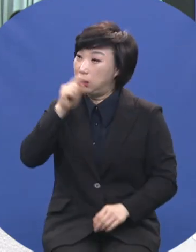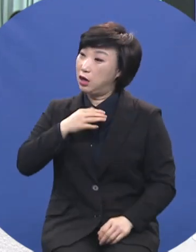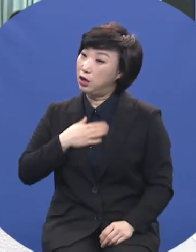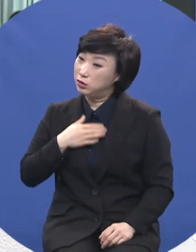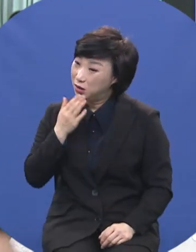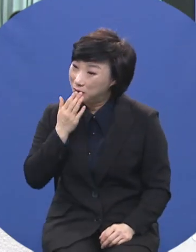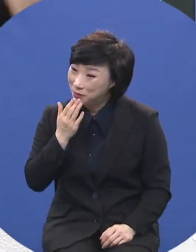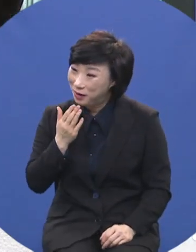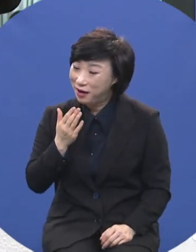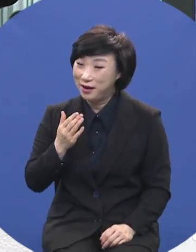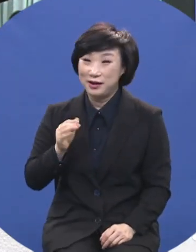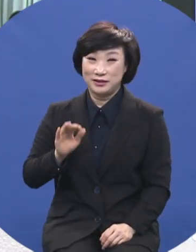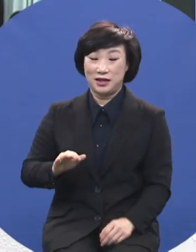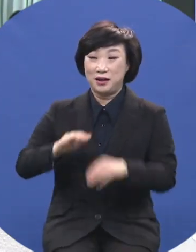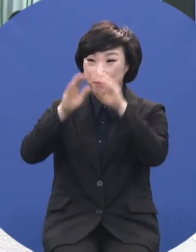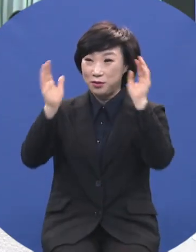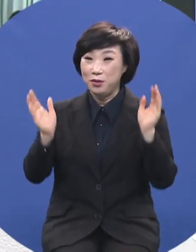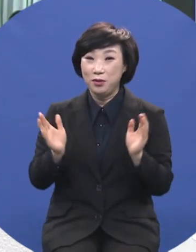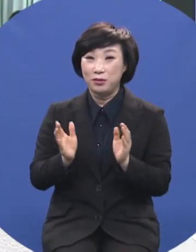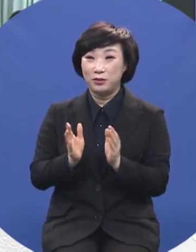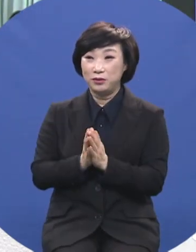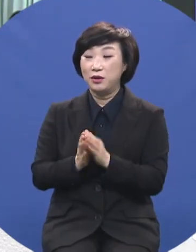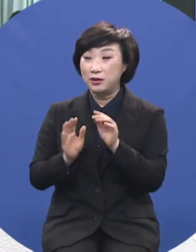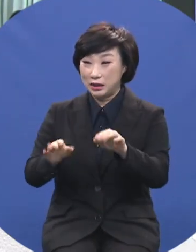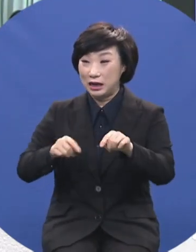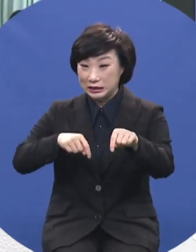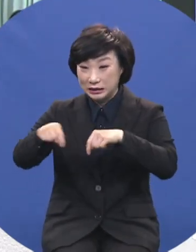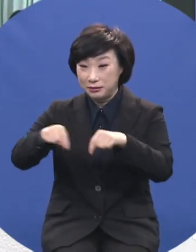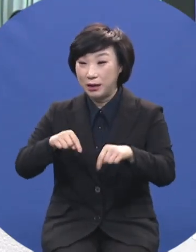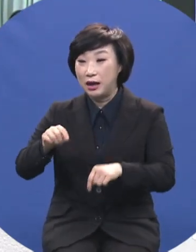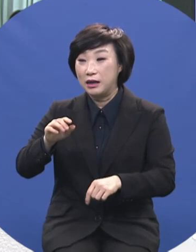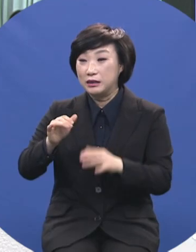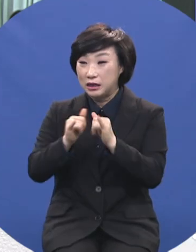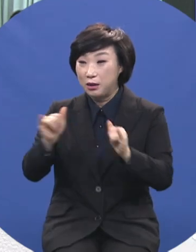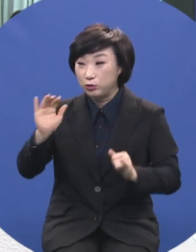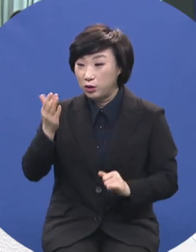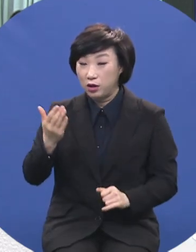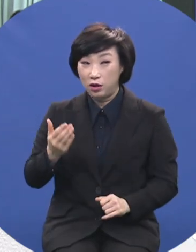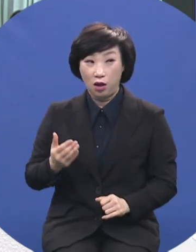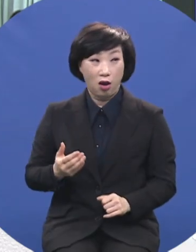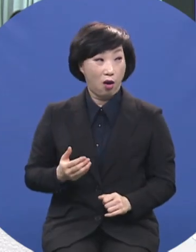돼. 모든 것이 지배자가 돼.